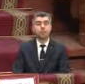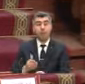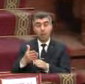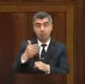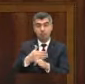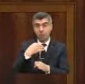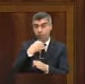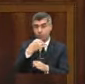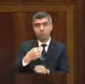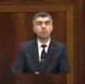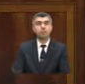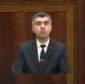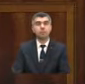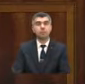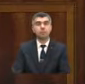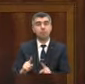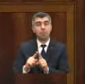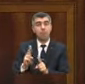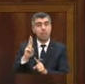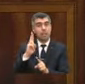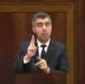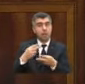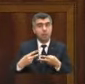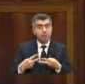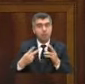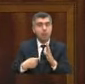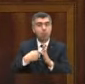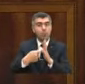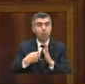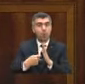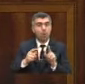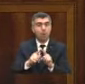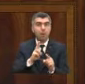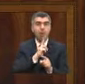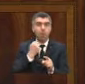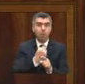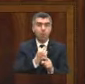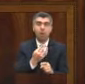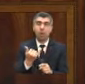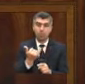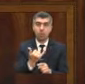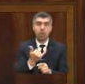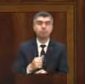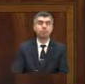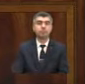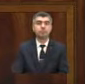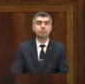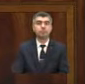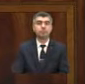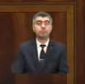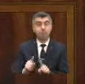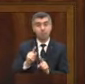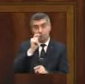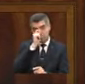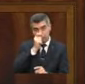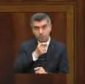أعلنت فإن هذا إطلاق هذا الورش تشريف للحكومة وتكليف لها، وهنئ